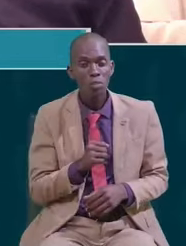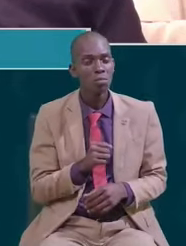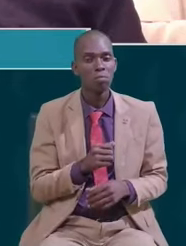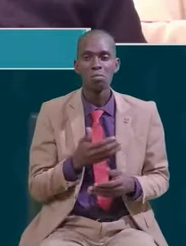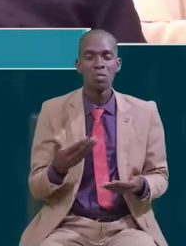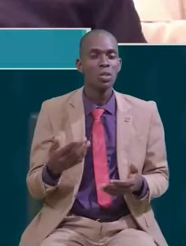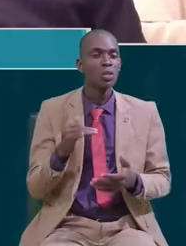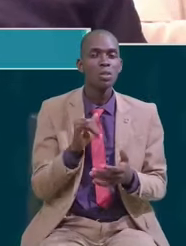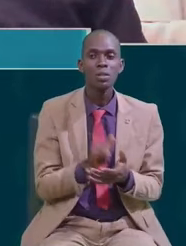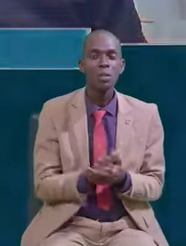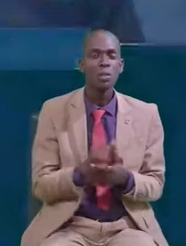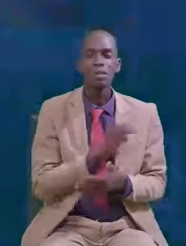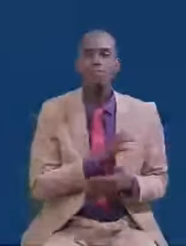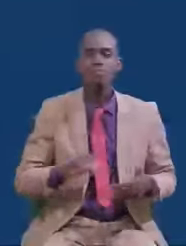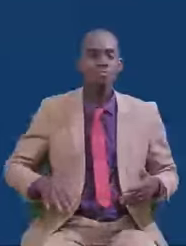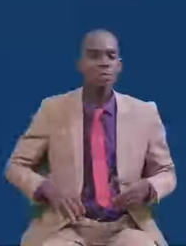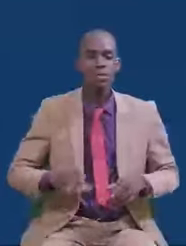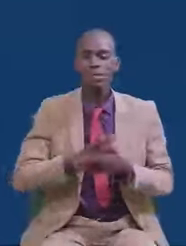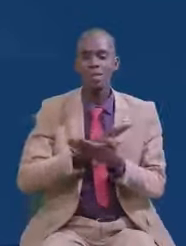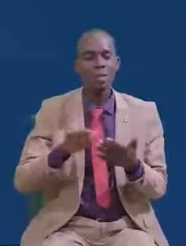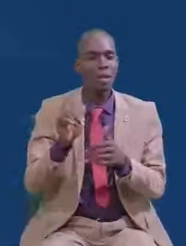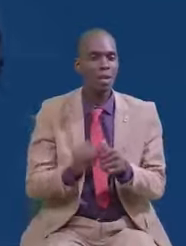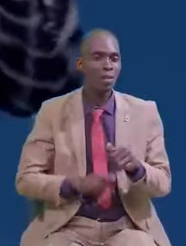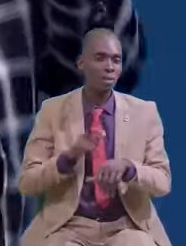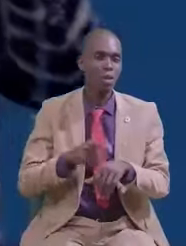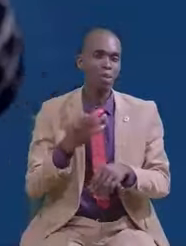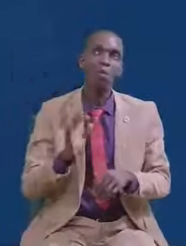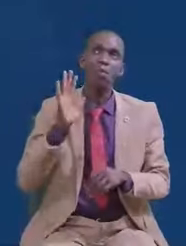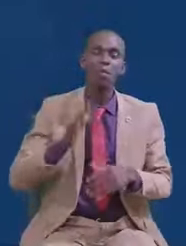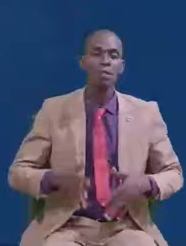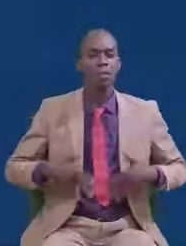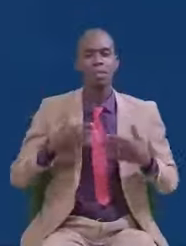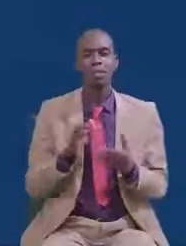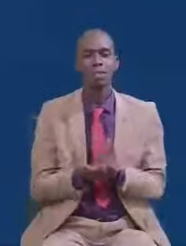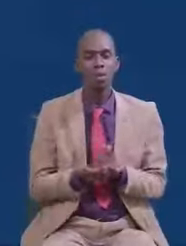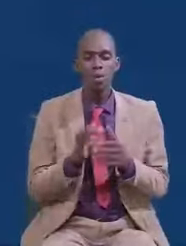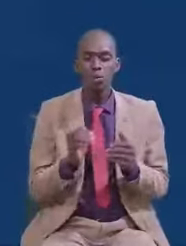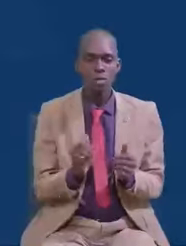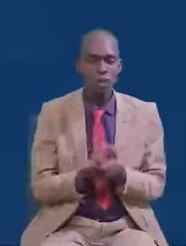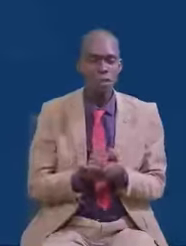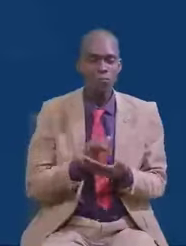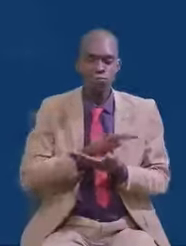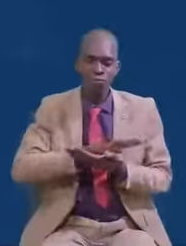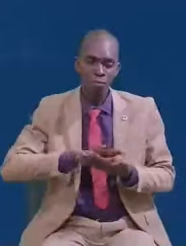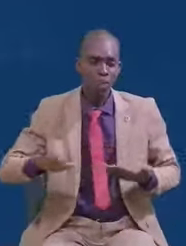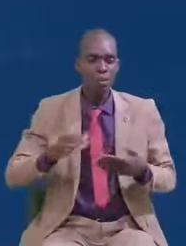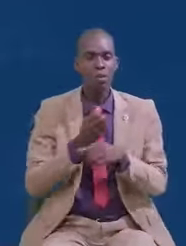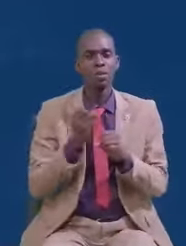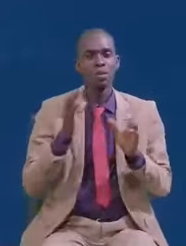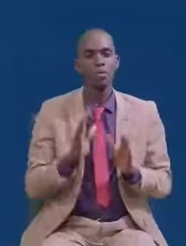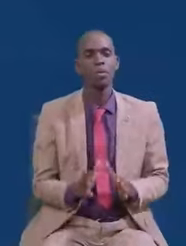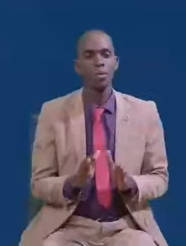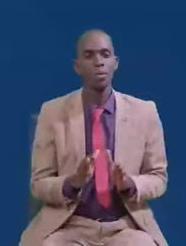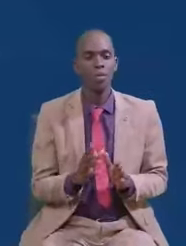chaque minute, chaque heure, chaque jour, chaque moment de sa vie, il est un sauveur, il est le sauveur sans tâche. Les